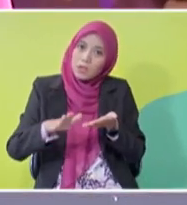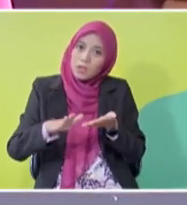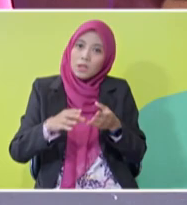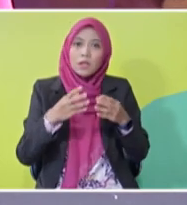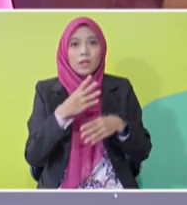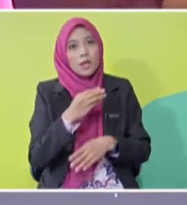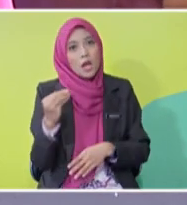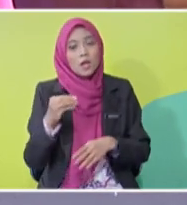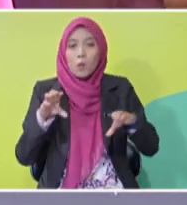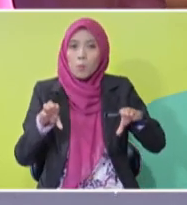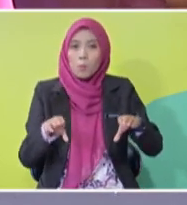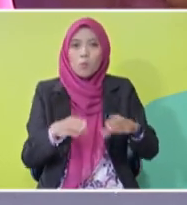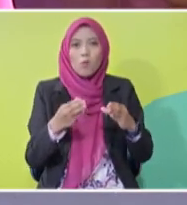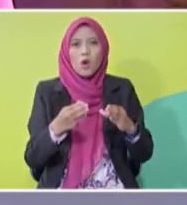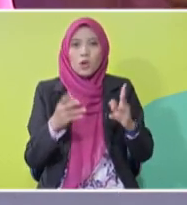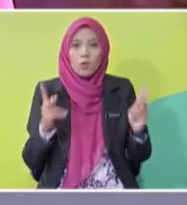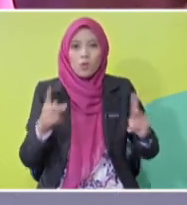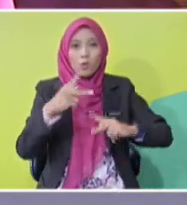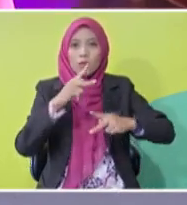tambah-tambah nih